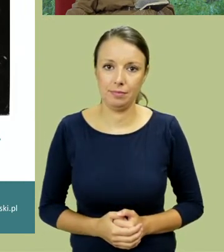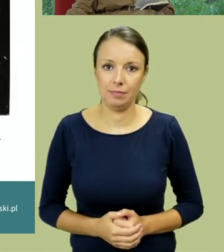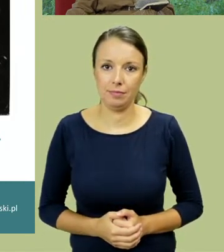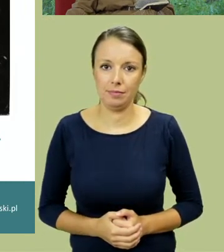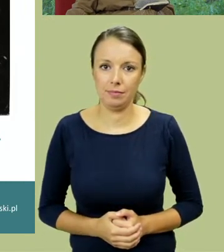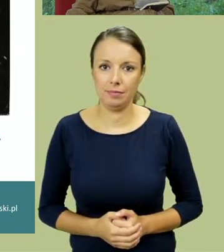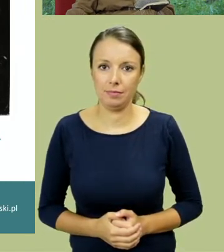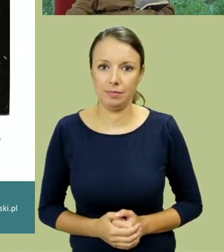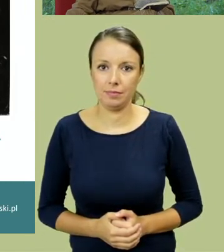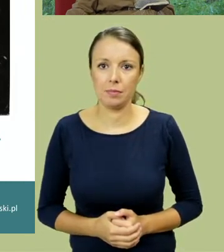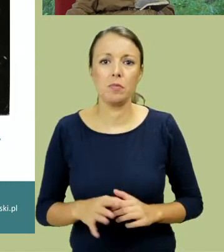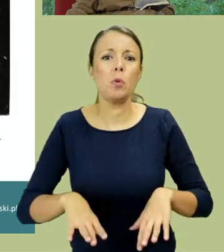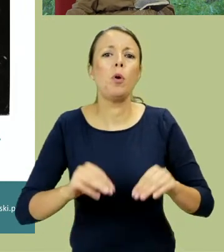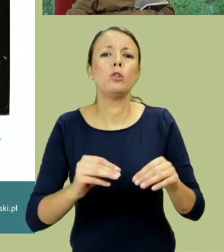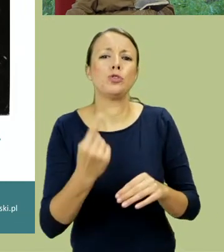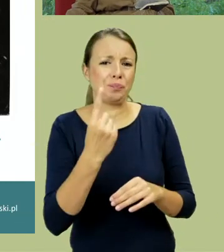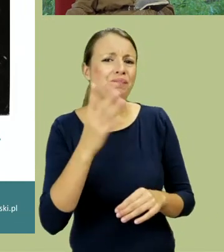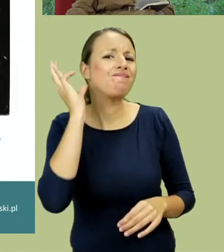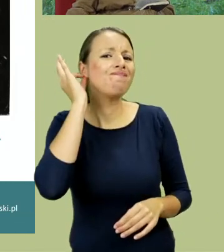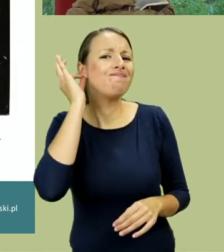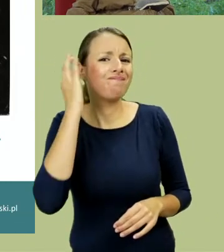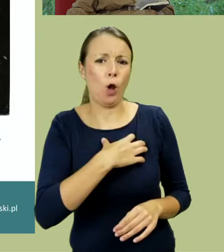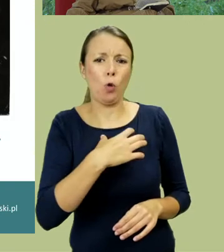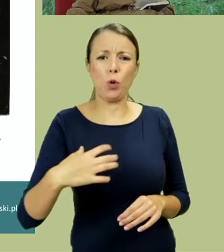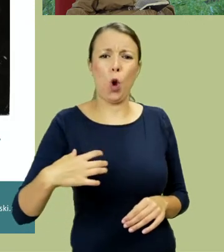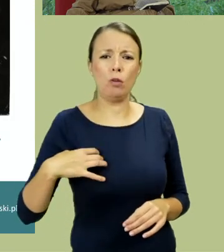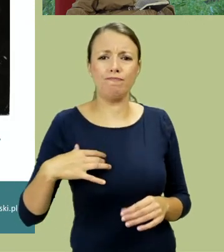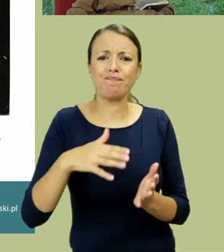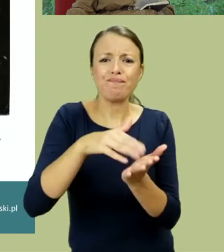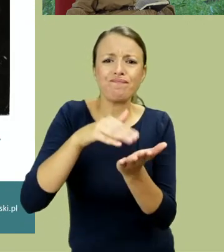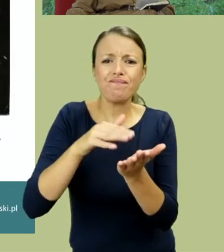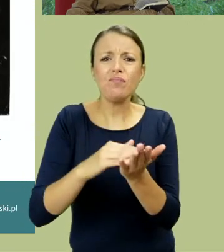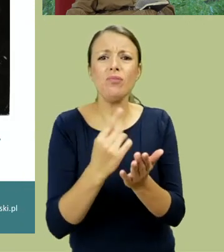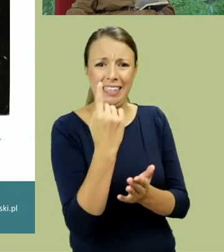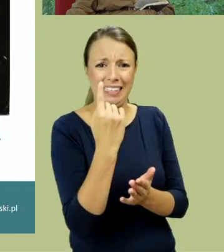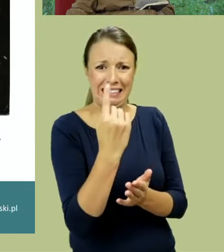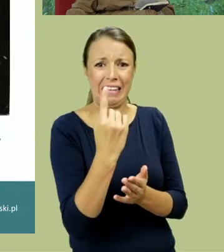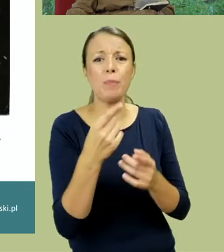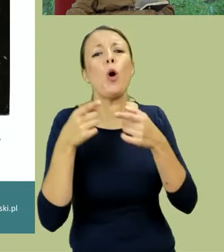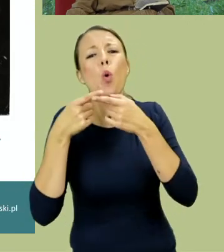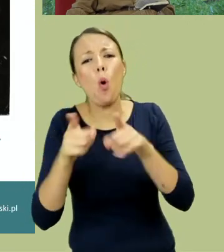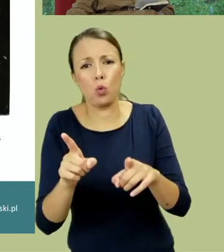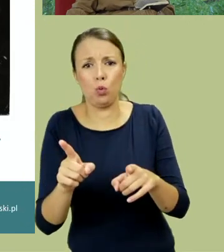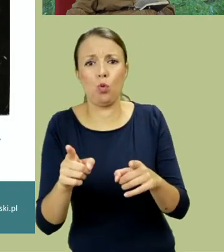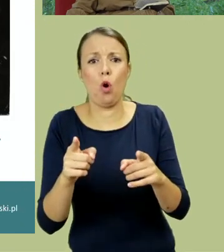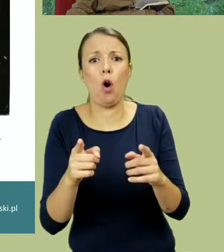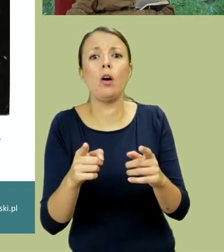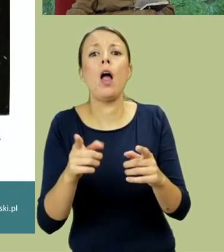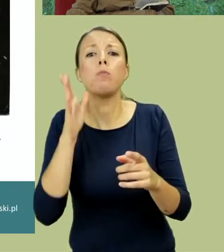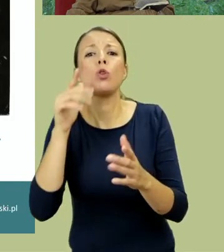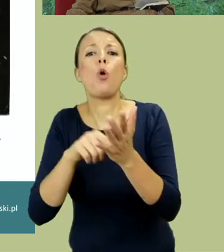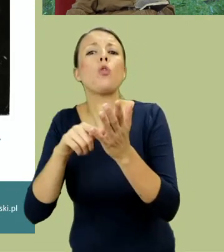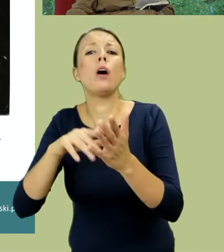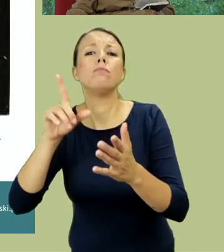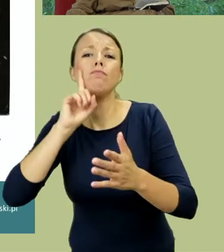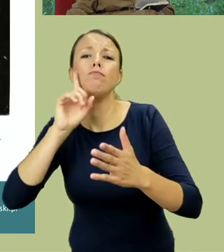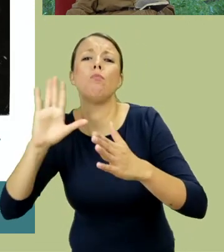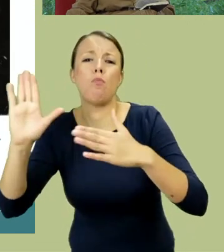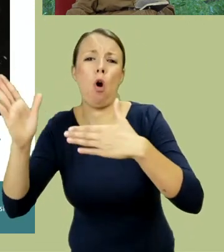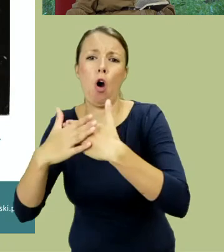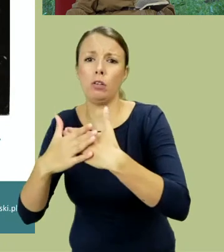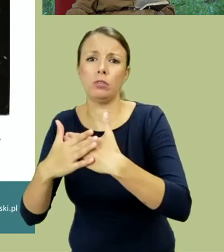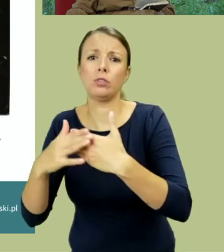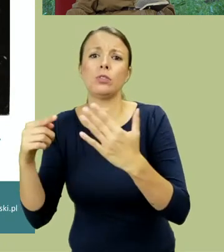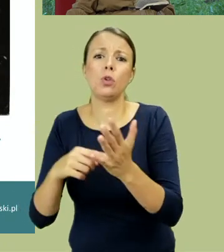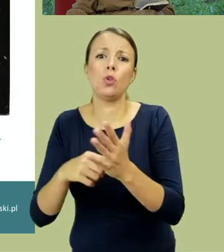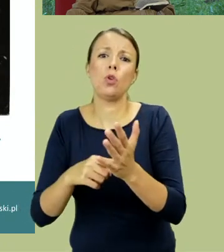jedną przez krótki okres, ale ze względu na to, że wyszła za mąż, Piłsudcy znaleźli kolejną gospodynię,